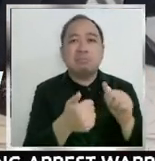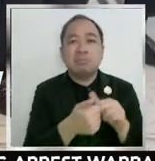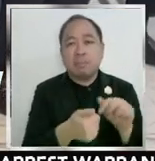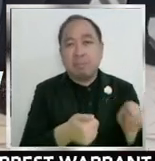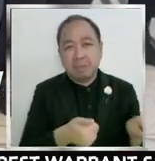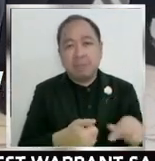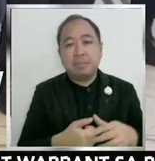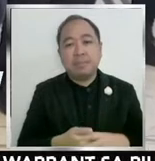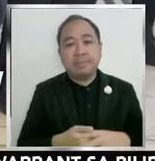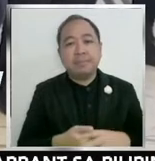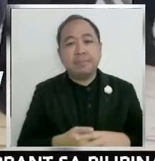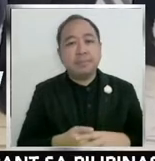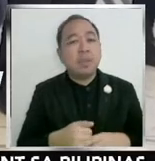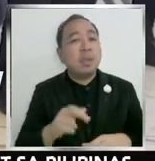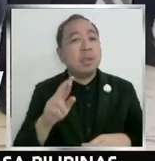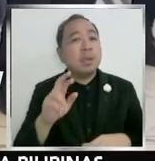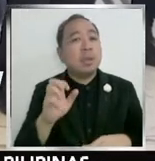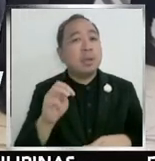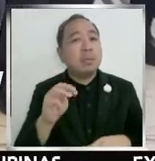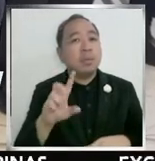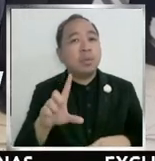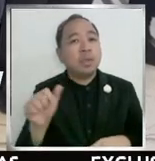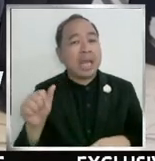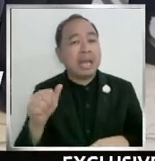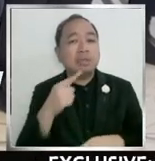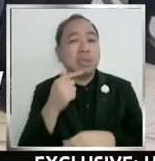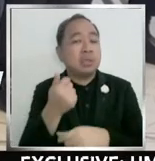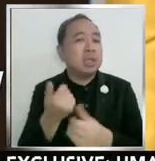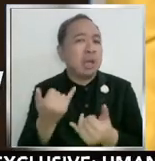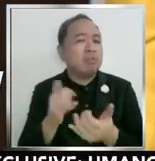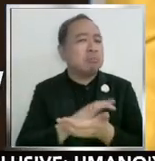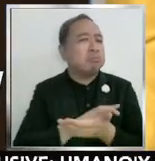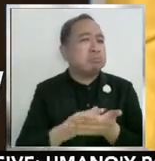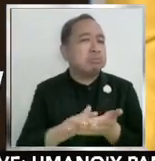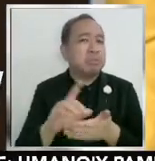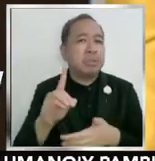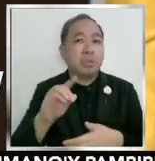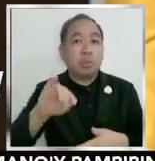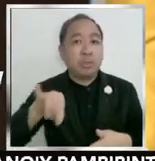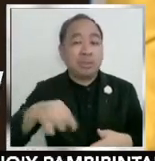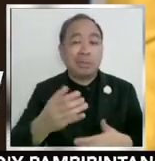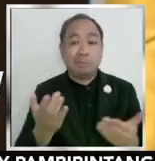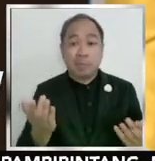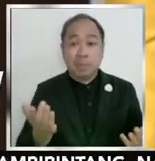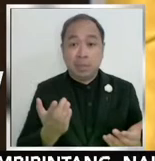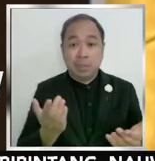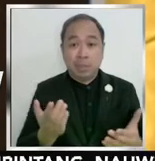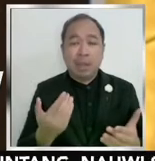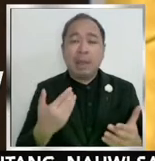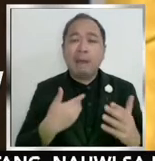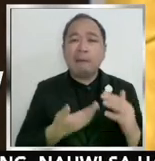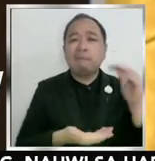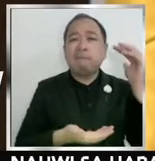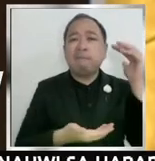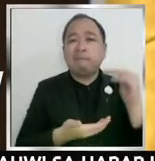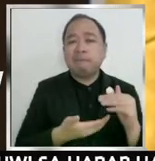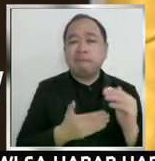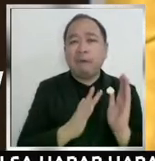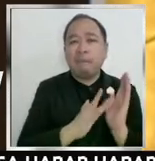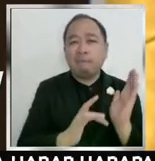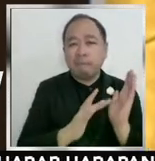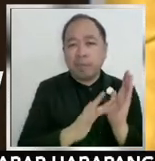Remulla, mas maayos na raw ang justice system ng bansa ngayon. Nabawasan ang abuso ng mga taong